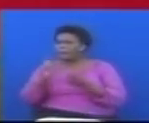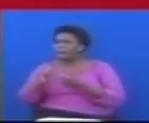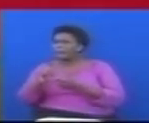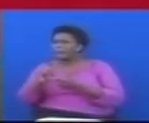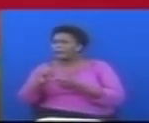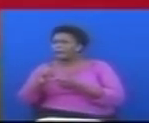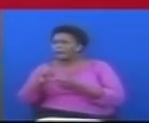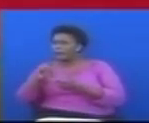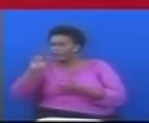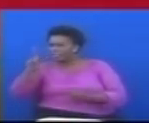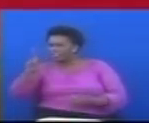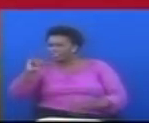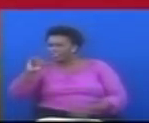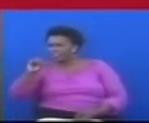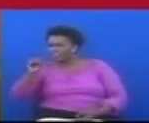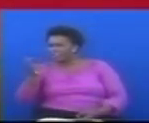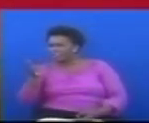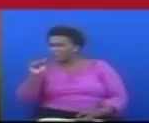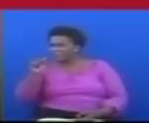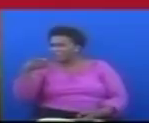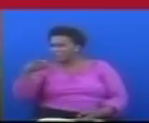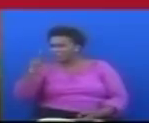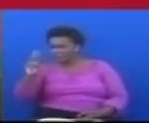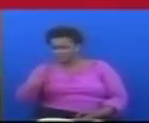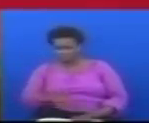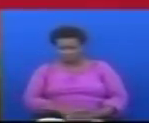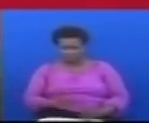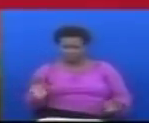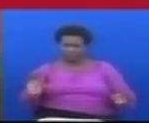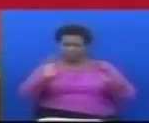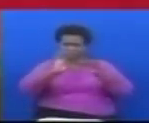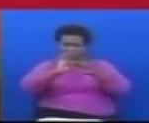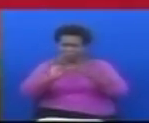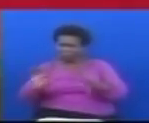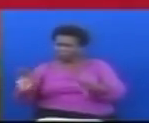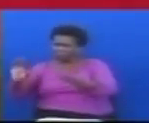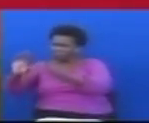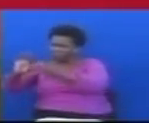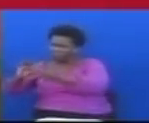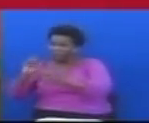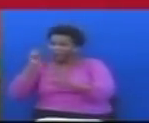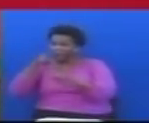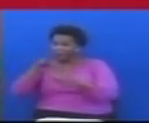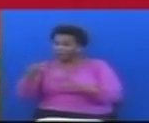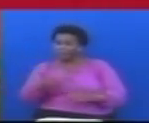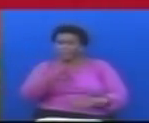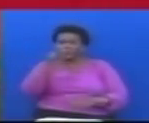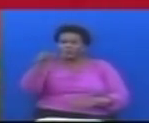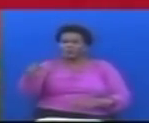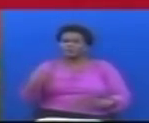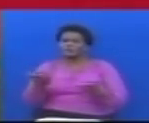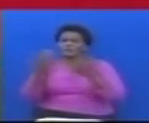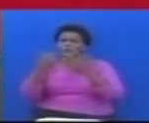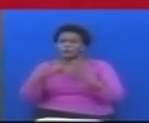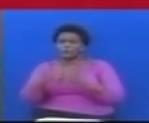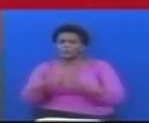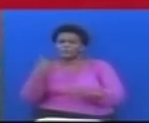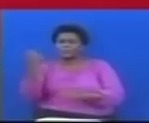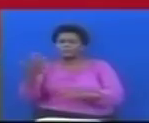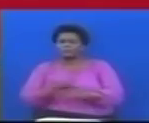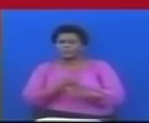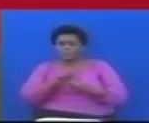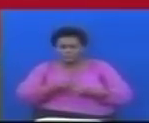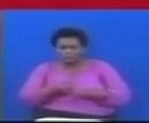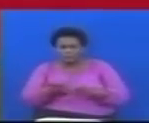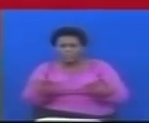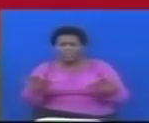Kishapu. Lakini pia iko miradi mingine kutoka upande mwingine wa Shinyanga tunajenga ili kuweza kuwafanya hao wananchi wawe kwenye mtandao mzuri.